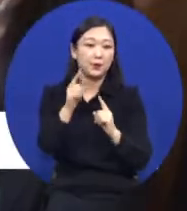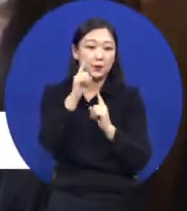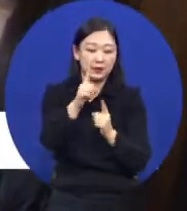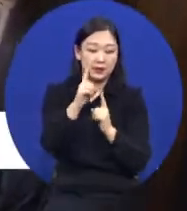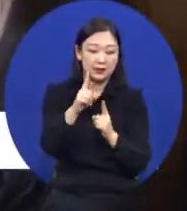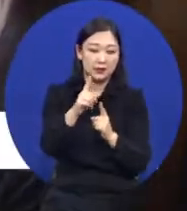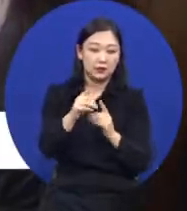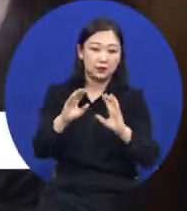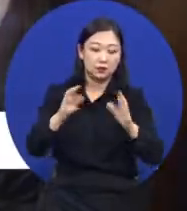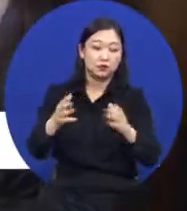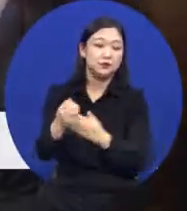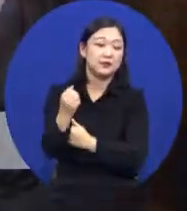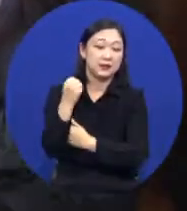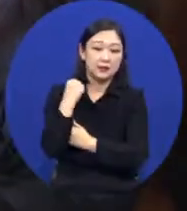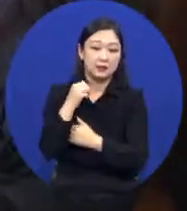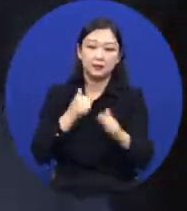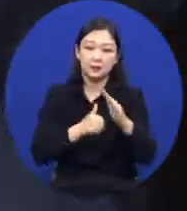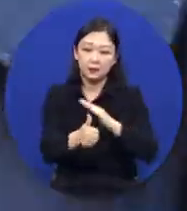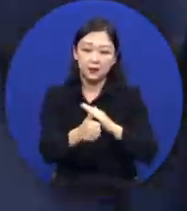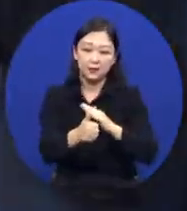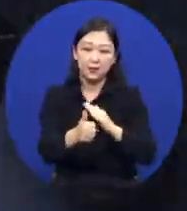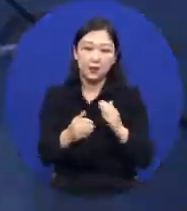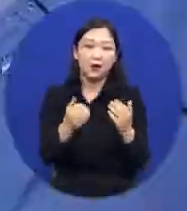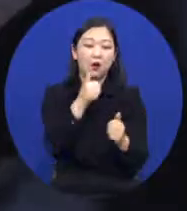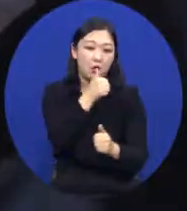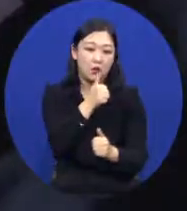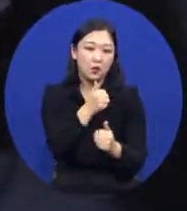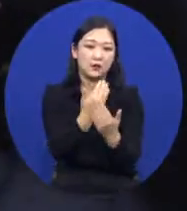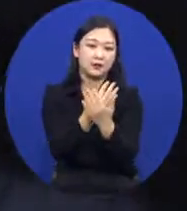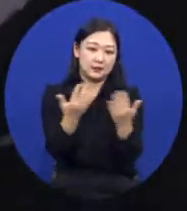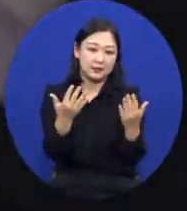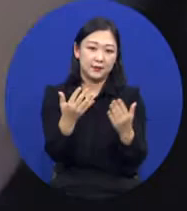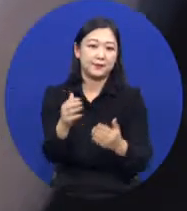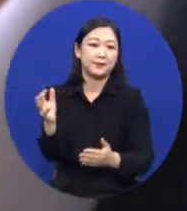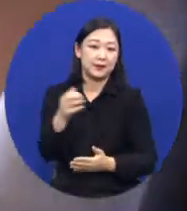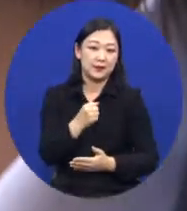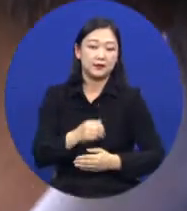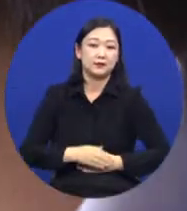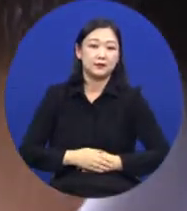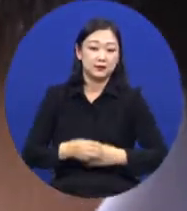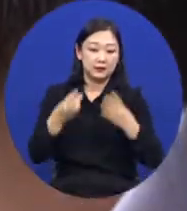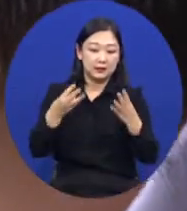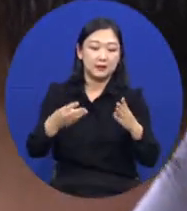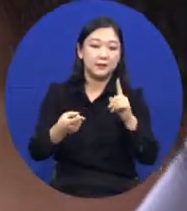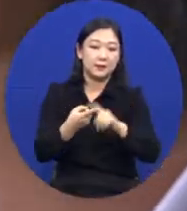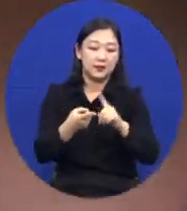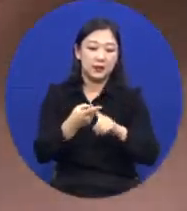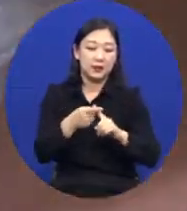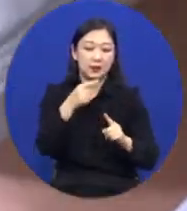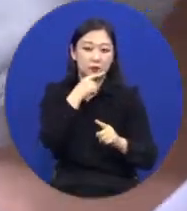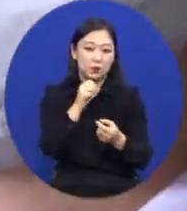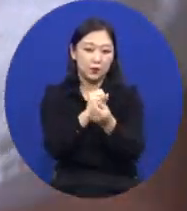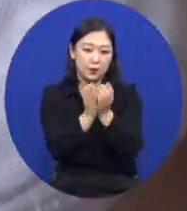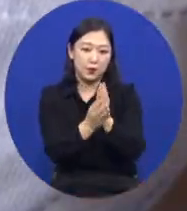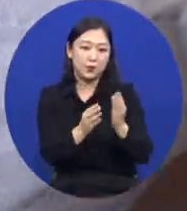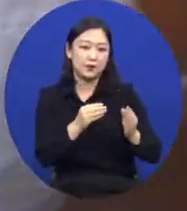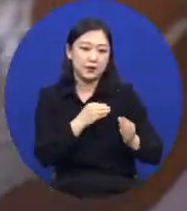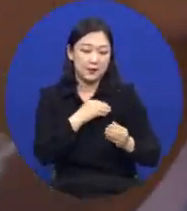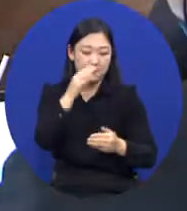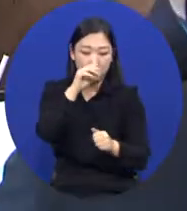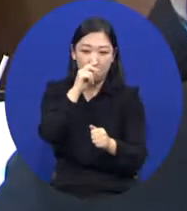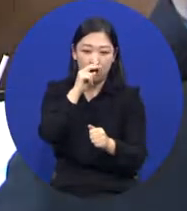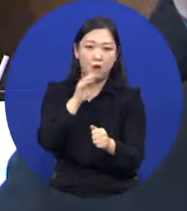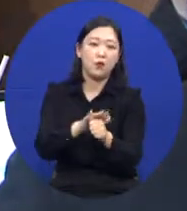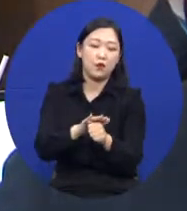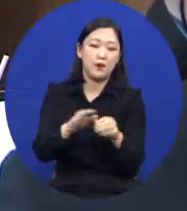제주를 떠나기 전 언론과 기자회견을 가졌습니다 제주 4 3 에 대해 동백꽃을 다신 분 들의 한을 풀어 주겠다는